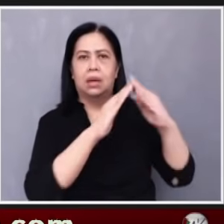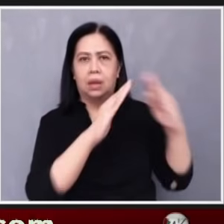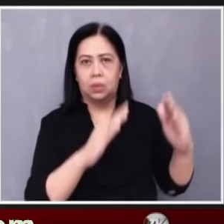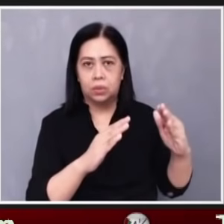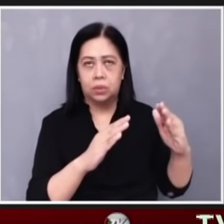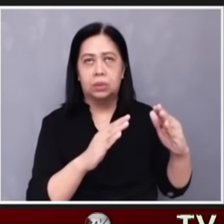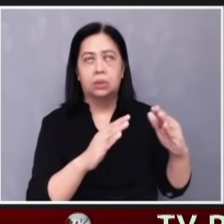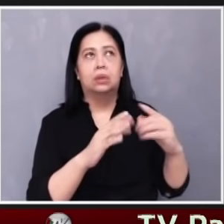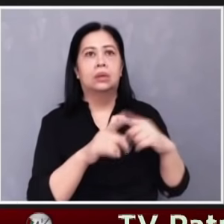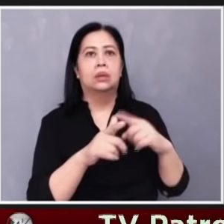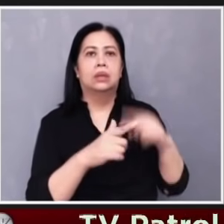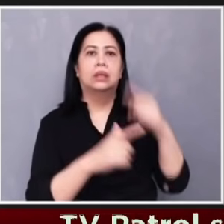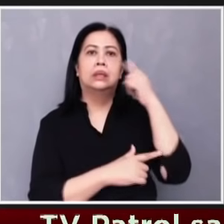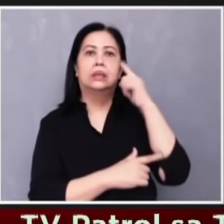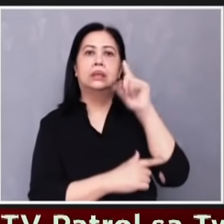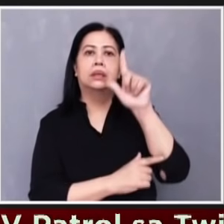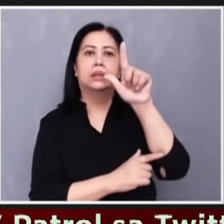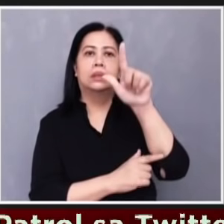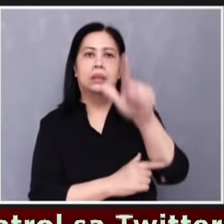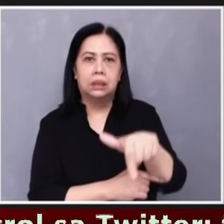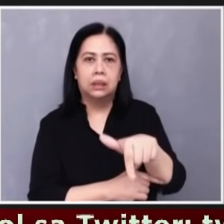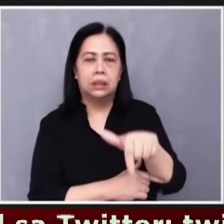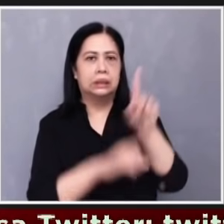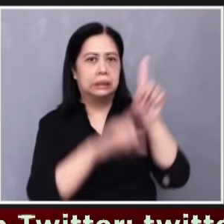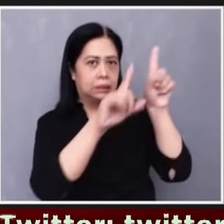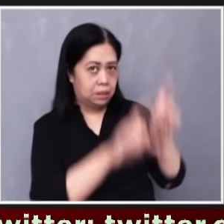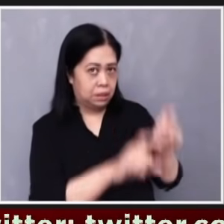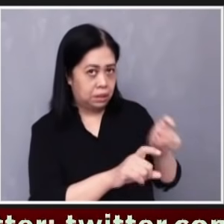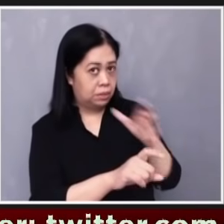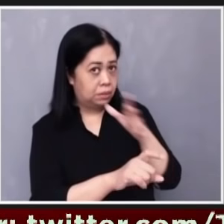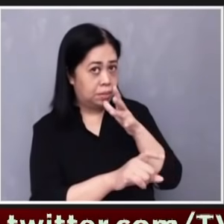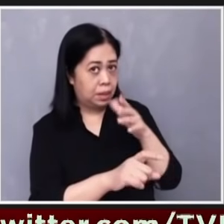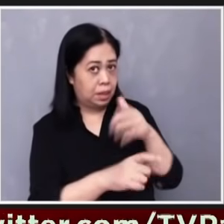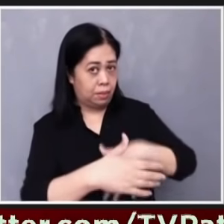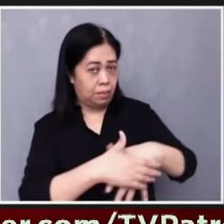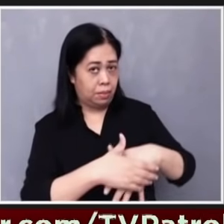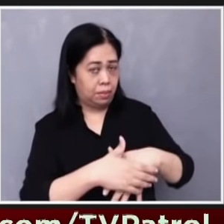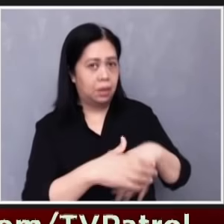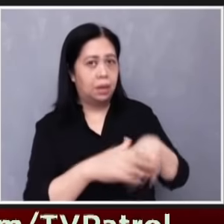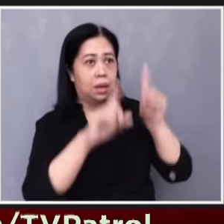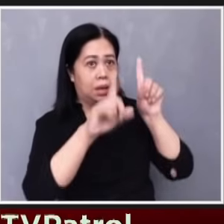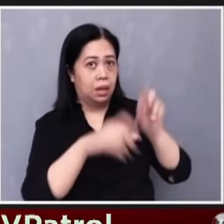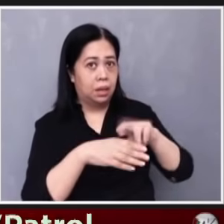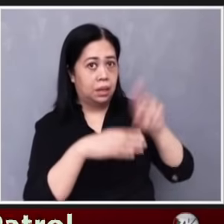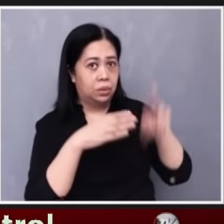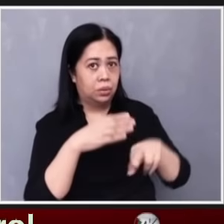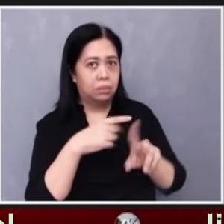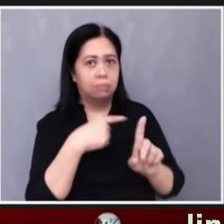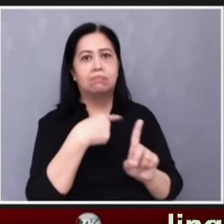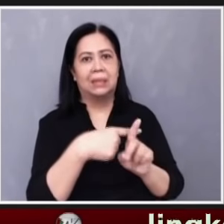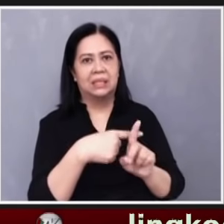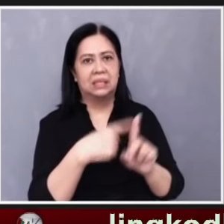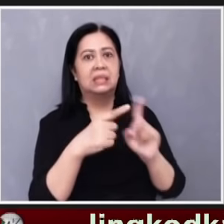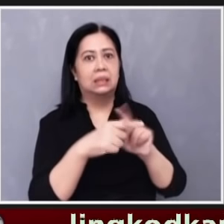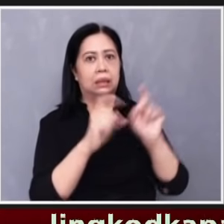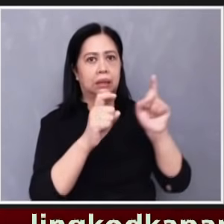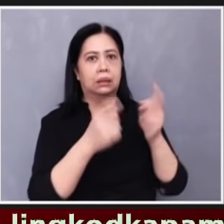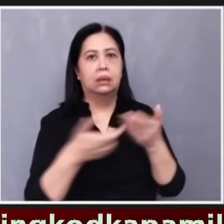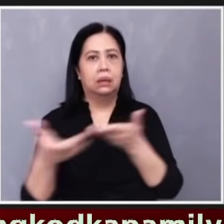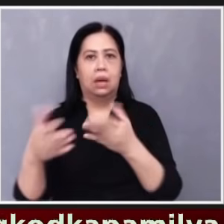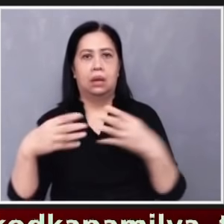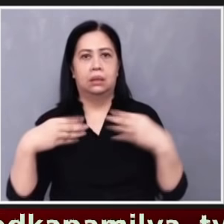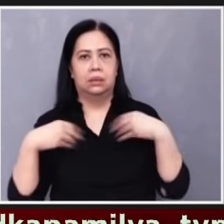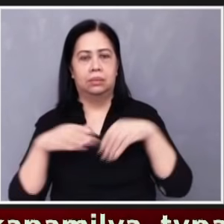I think eventually she got tested. Nung lumabas yung test na positive, saka pa lang nagpa-admit. So